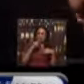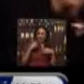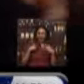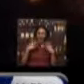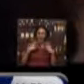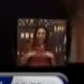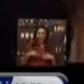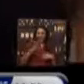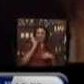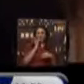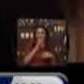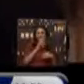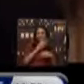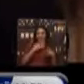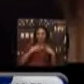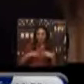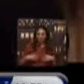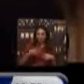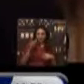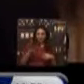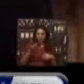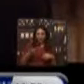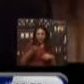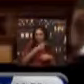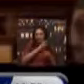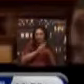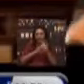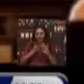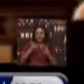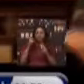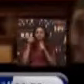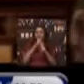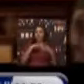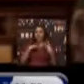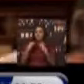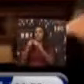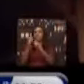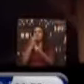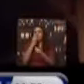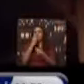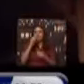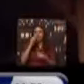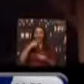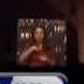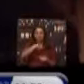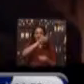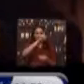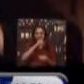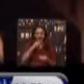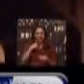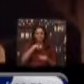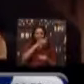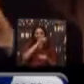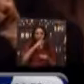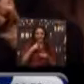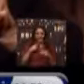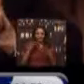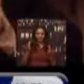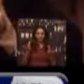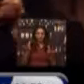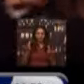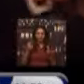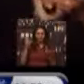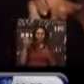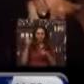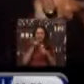امشي من هنا. انا اتخضيت مش عايزني اخش، كنت لابسه بقى شوال، وقفت بعيد كده مش بروح